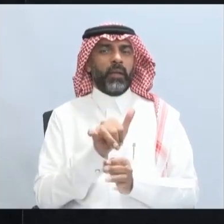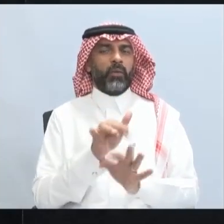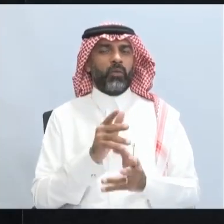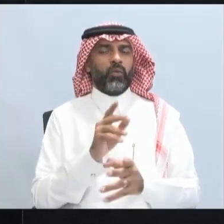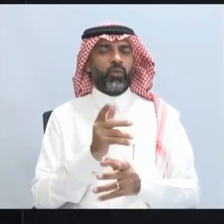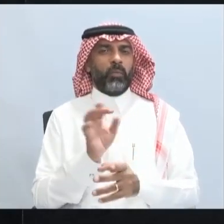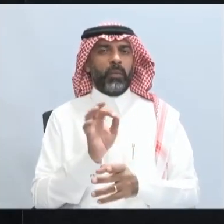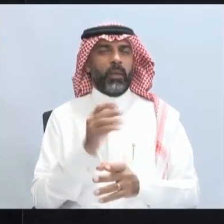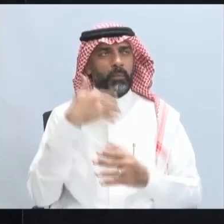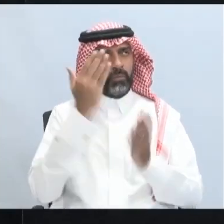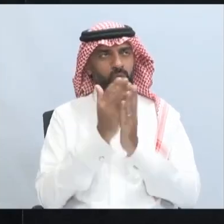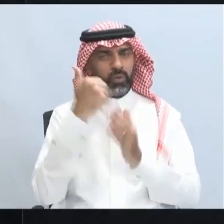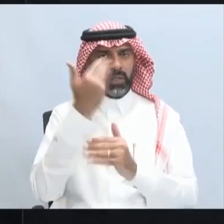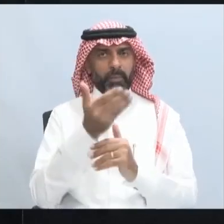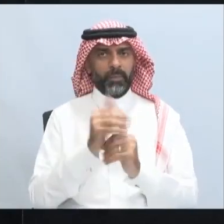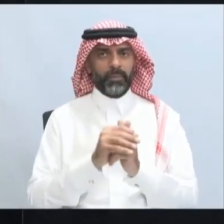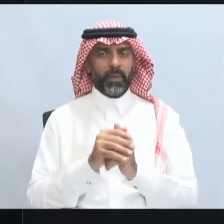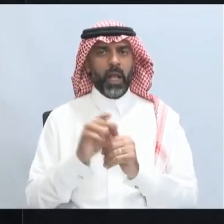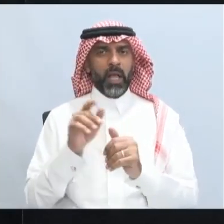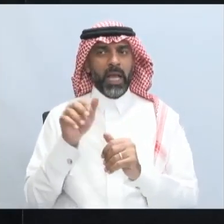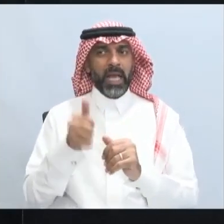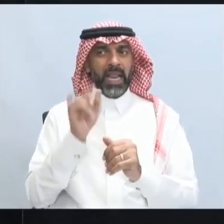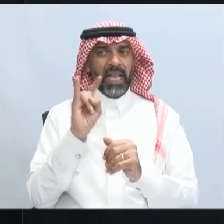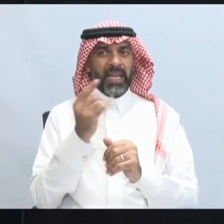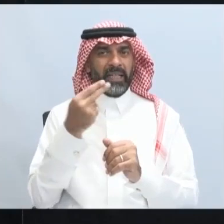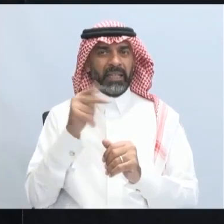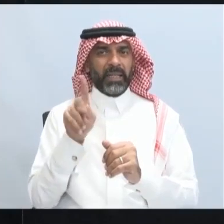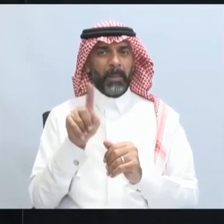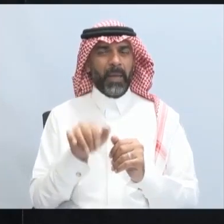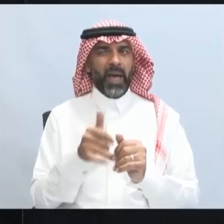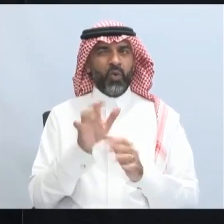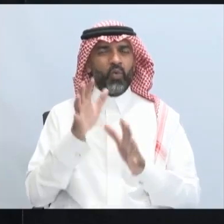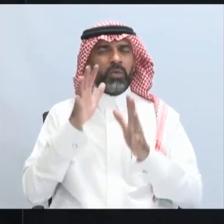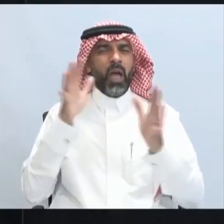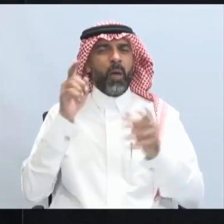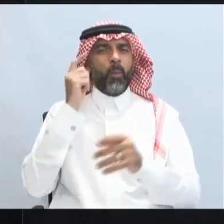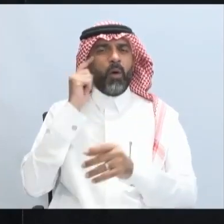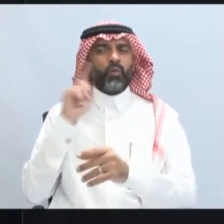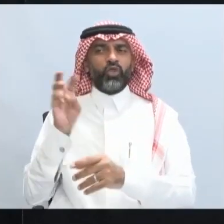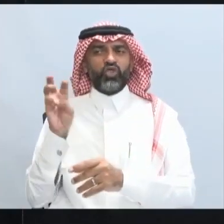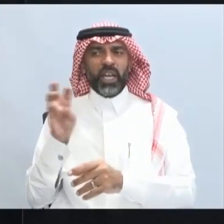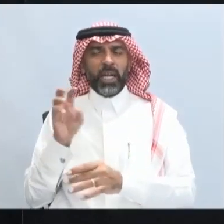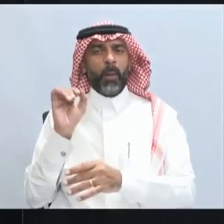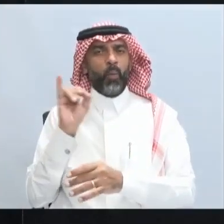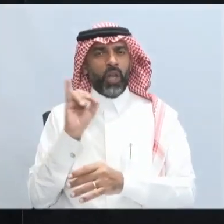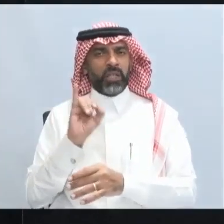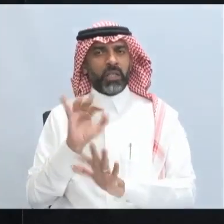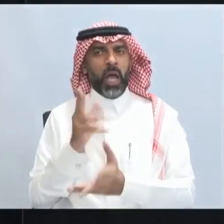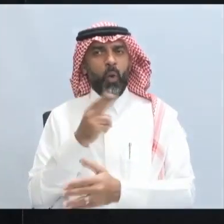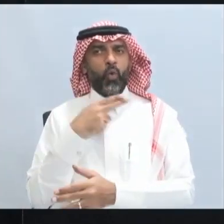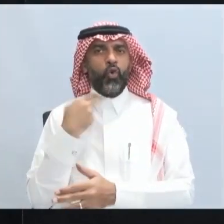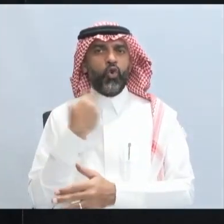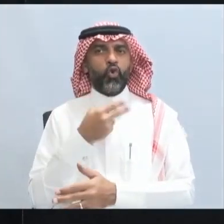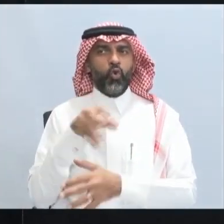الاعتباري نجدها في جانب الشركات او في المؤسسات الاهليه او في الجهات الحكوميه فان